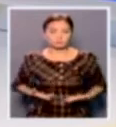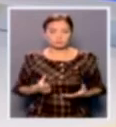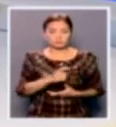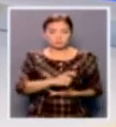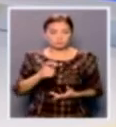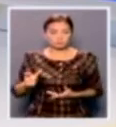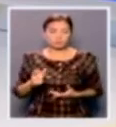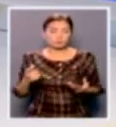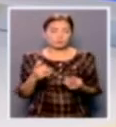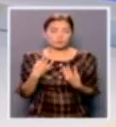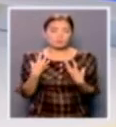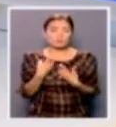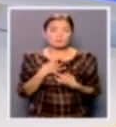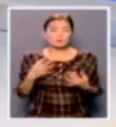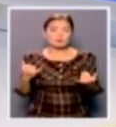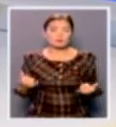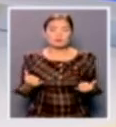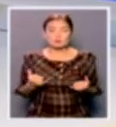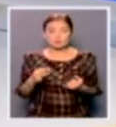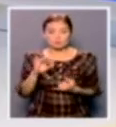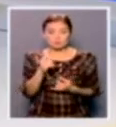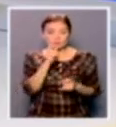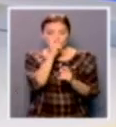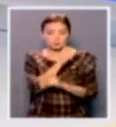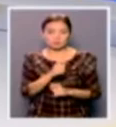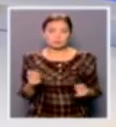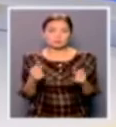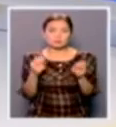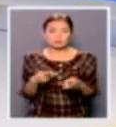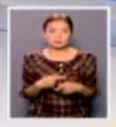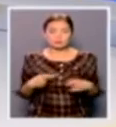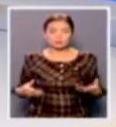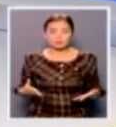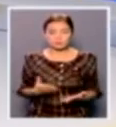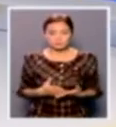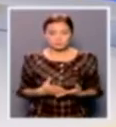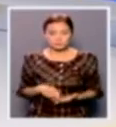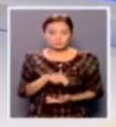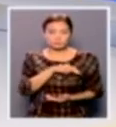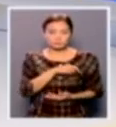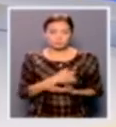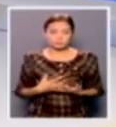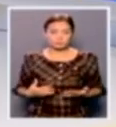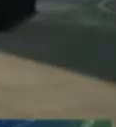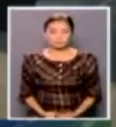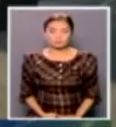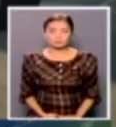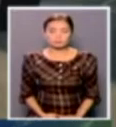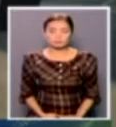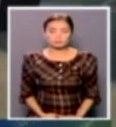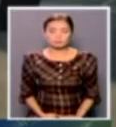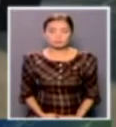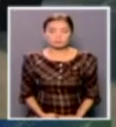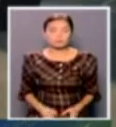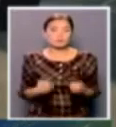человека. В день профессионального праздника сотрудникам были вручены специальные значки и благодарственные письма. Одним из